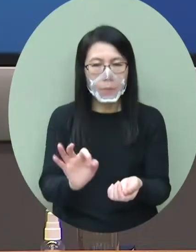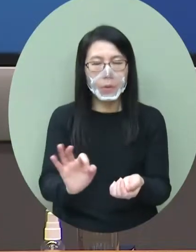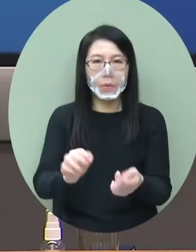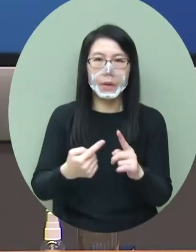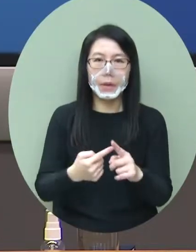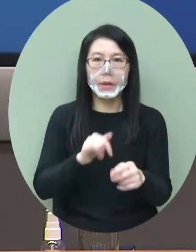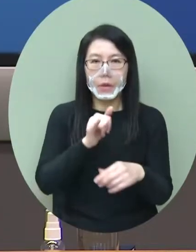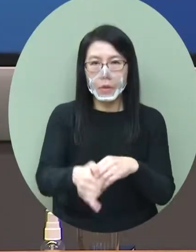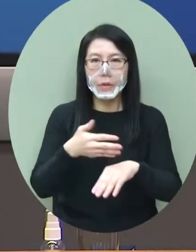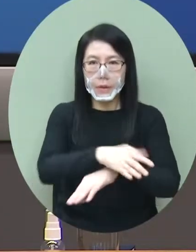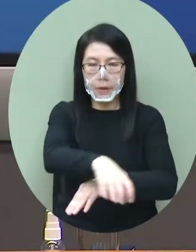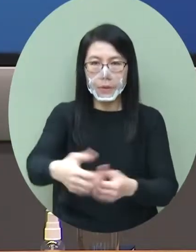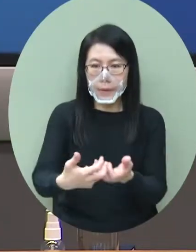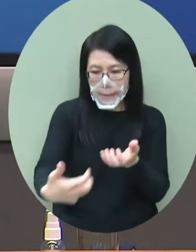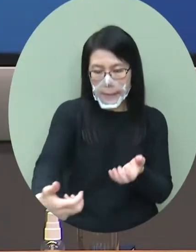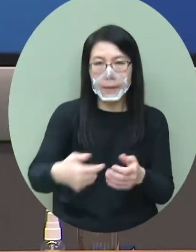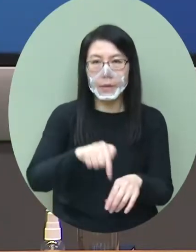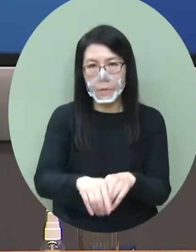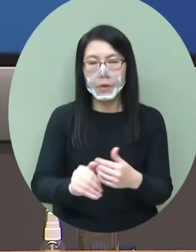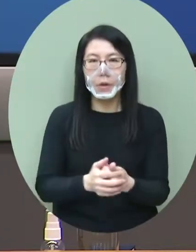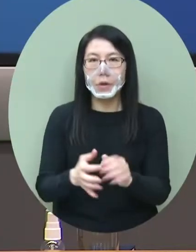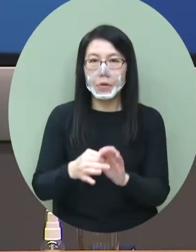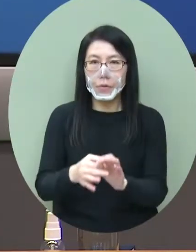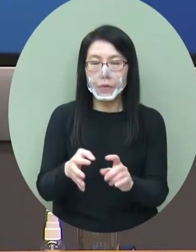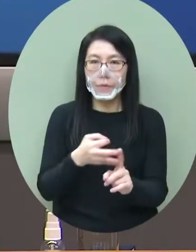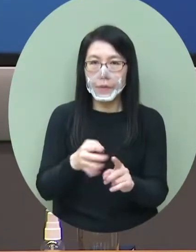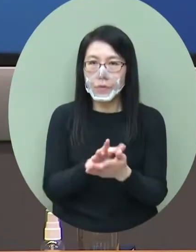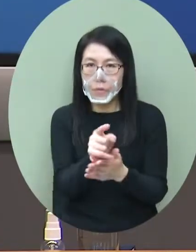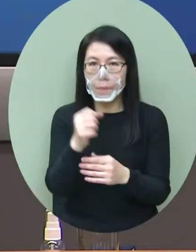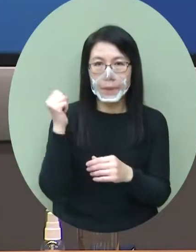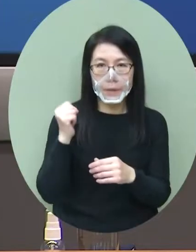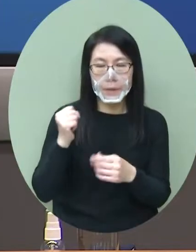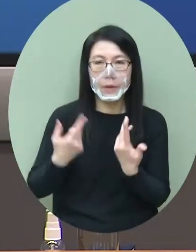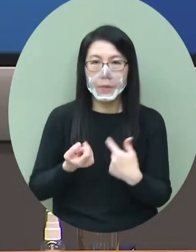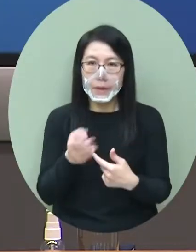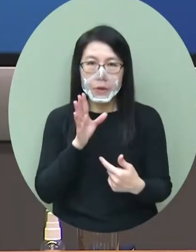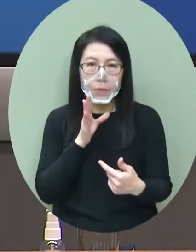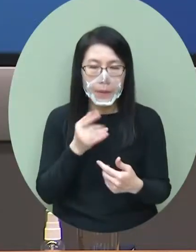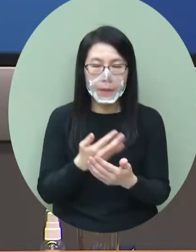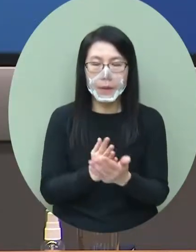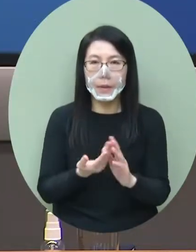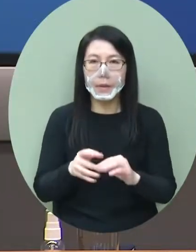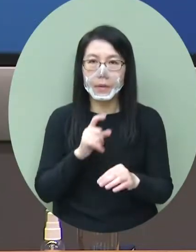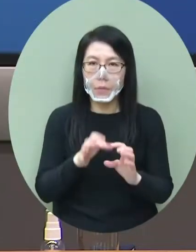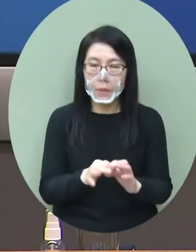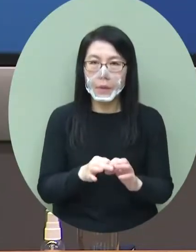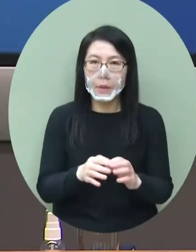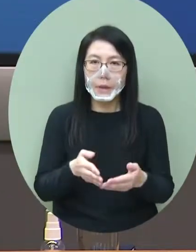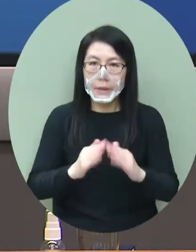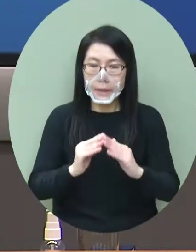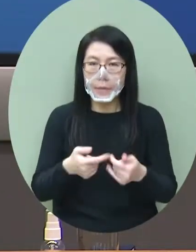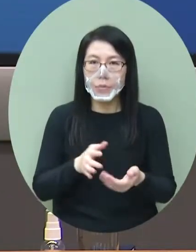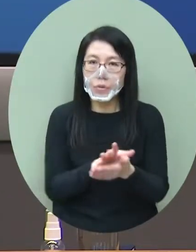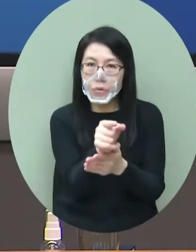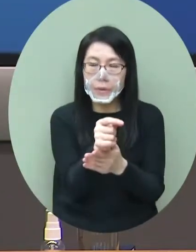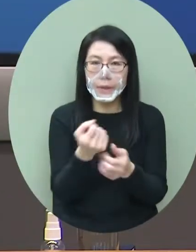征的患者呢到社区隔离设施呢，我们也连同非公共小型巴士和公共小型巴士